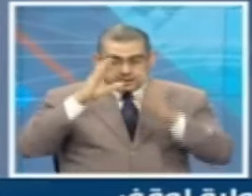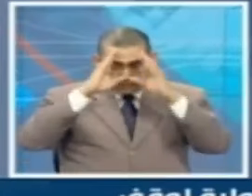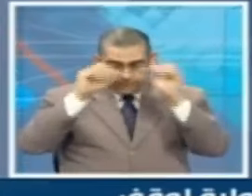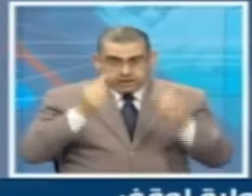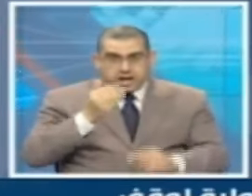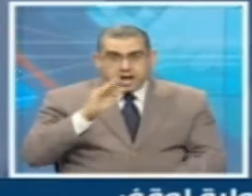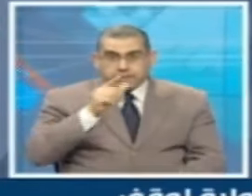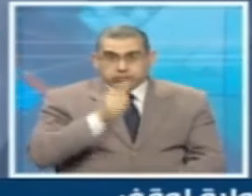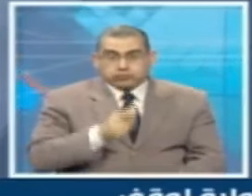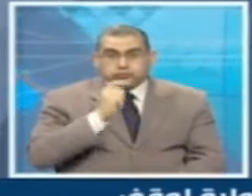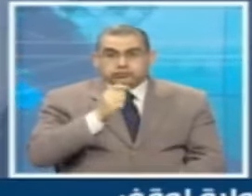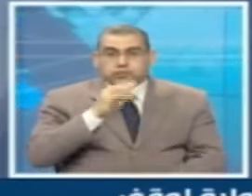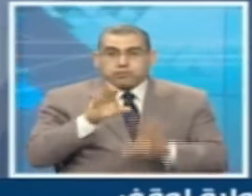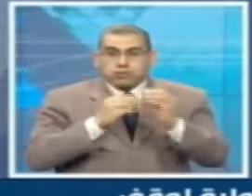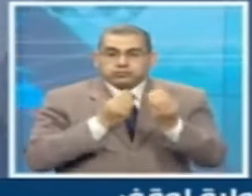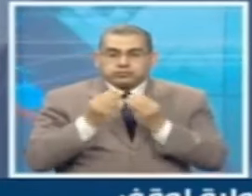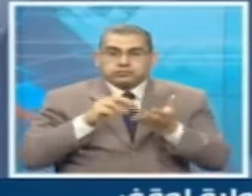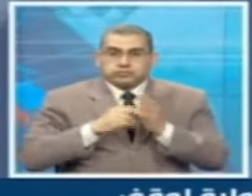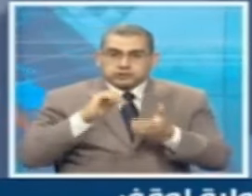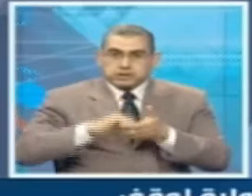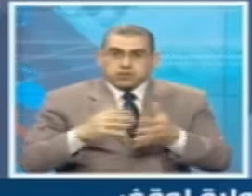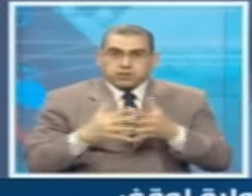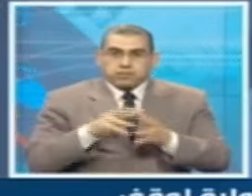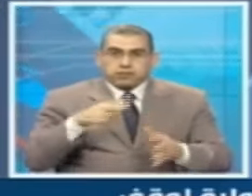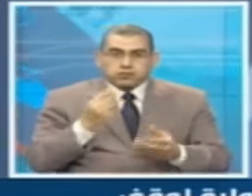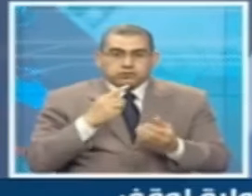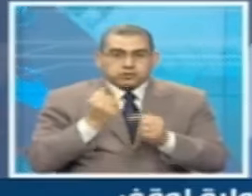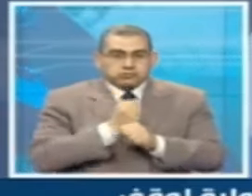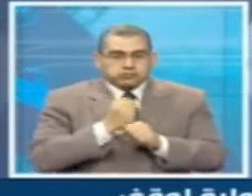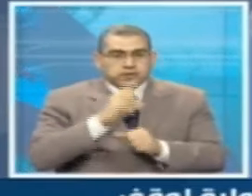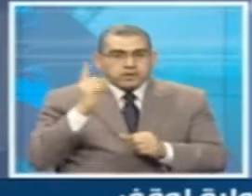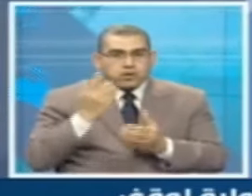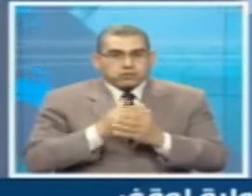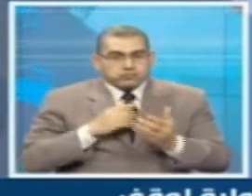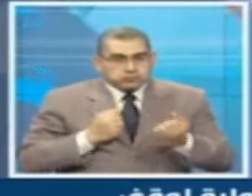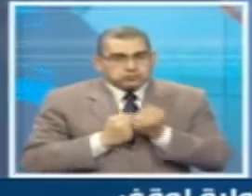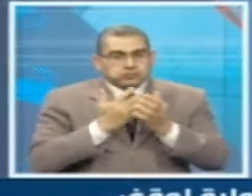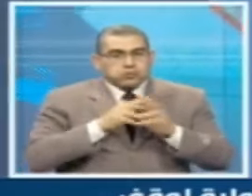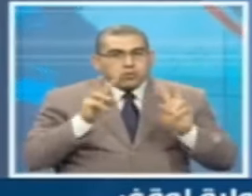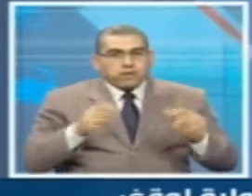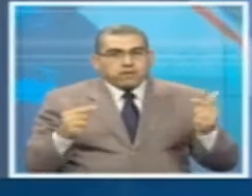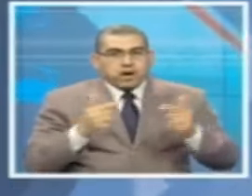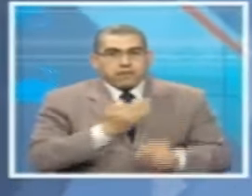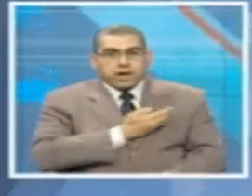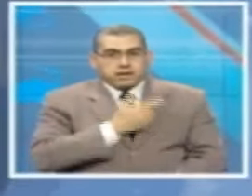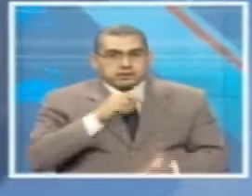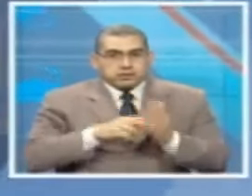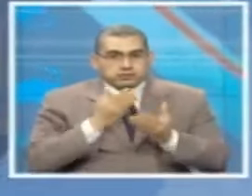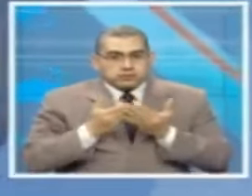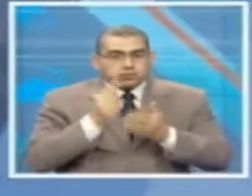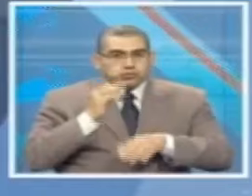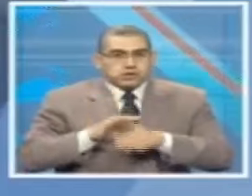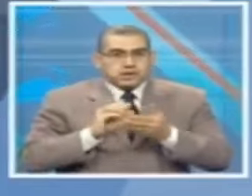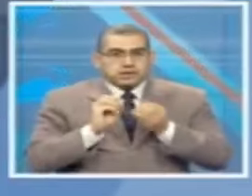إن المباحثات تناولت سبل تعزيز التعاون الثنائي والجهود الدولية لوقف الحرب في غزة وتعزيز نفاذ